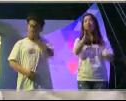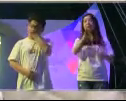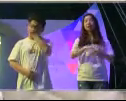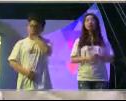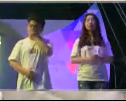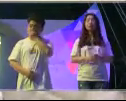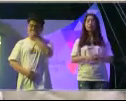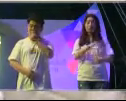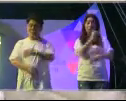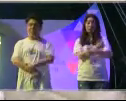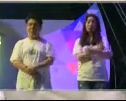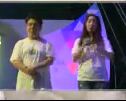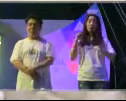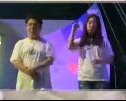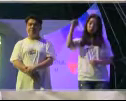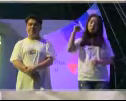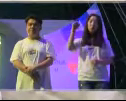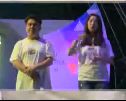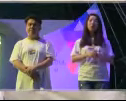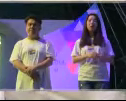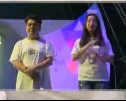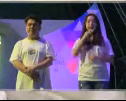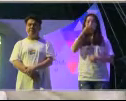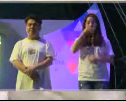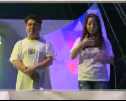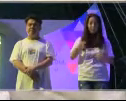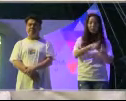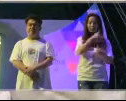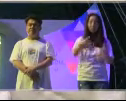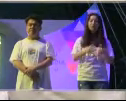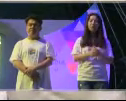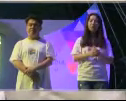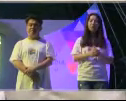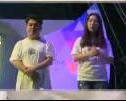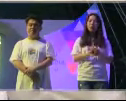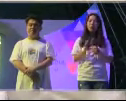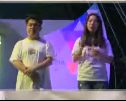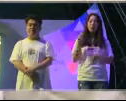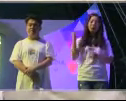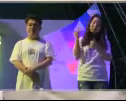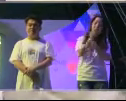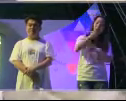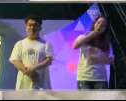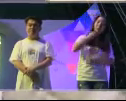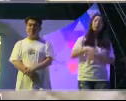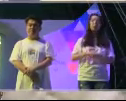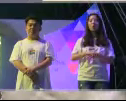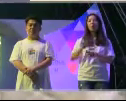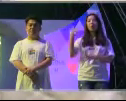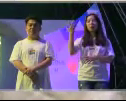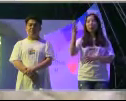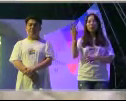들 척박한 땅에서 글을 막 없는 땡볕에서 비바람 치는 호구